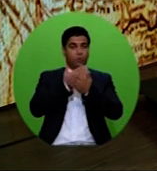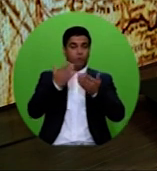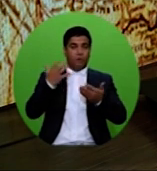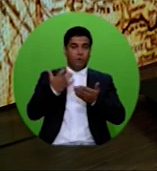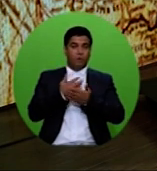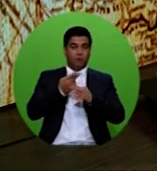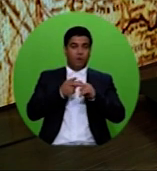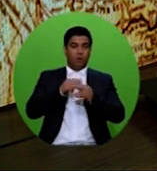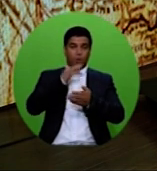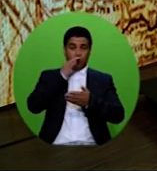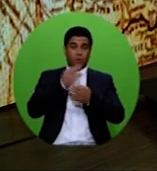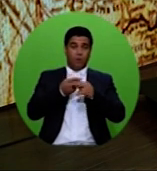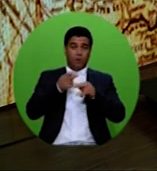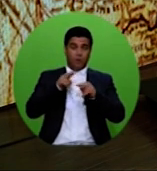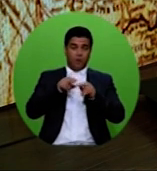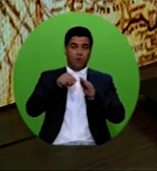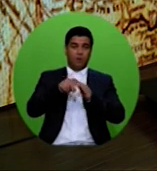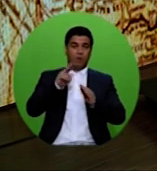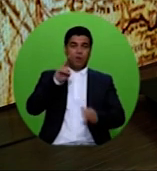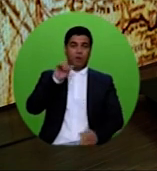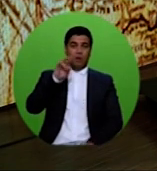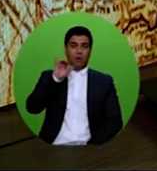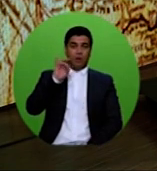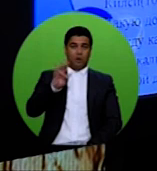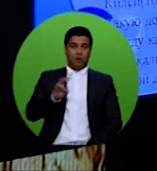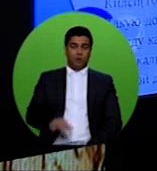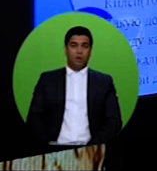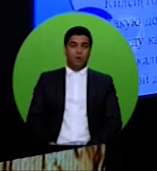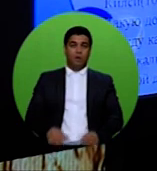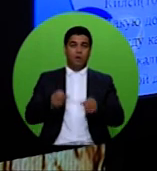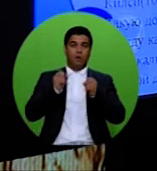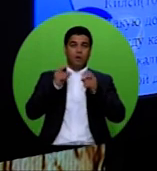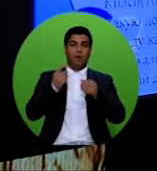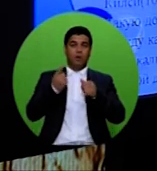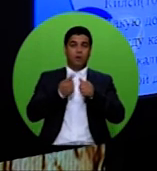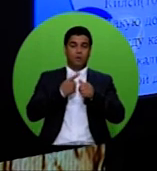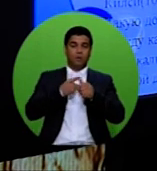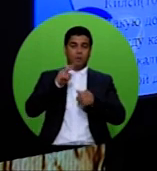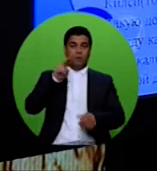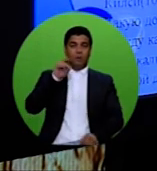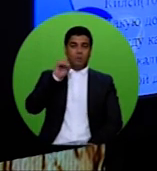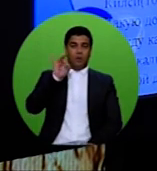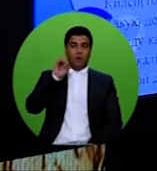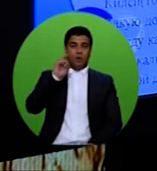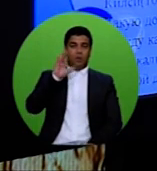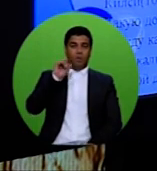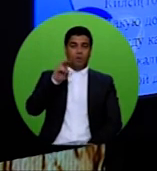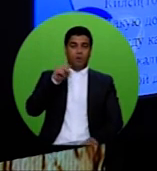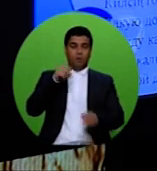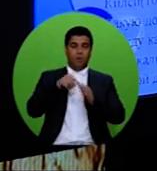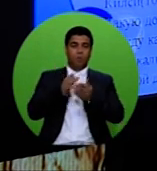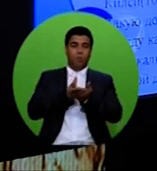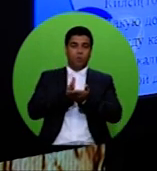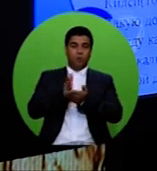все правильно. Это каолин. Как называется перевал, через который проходит путь